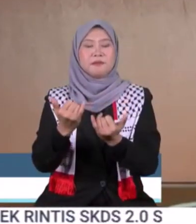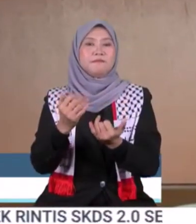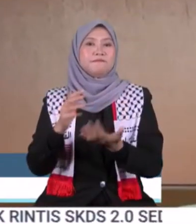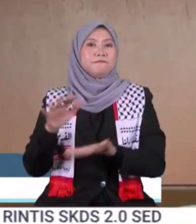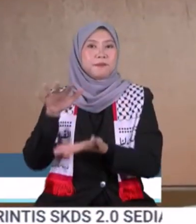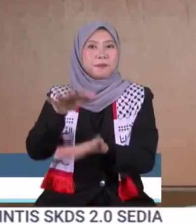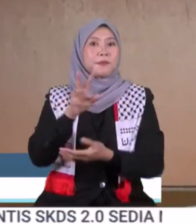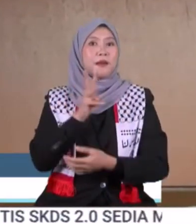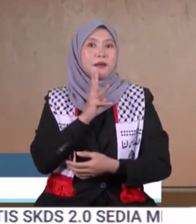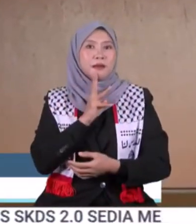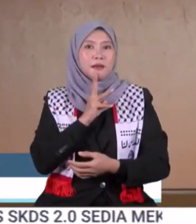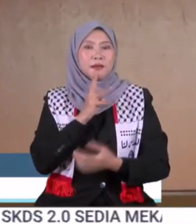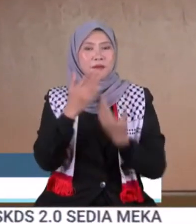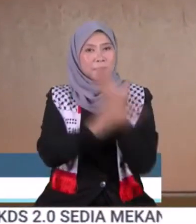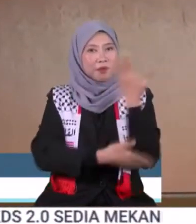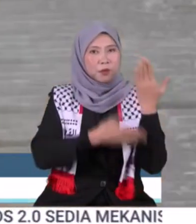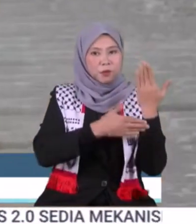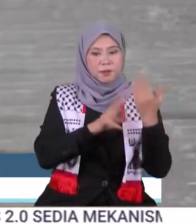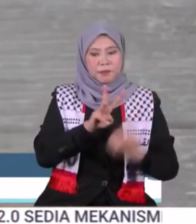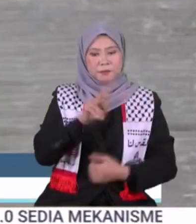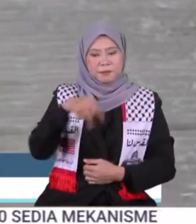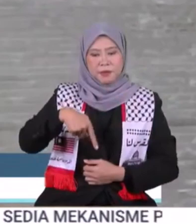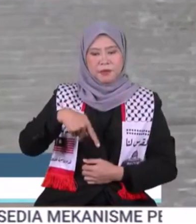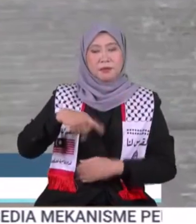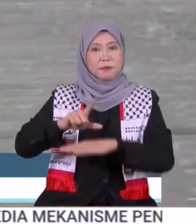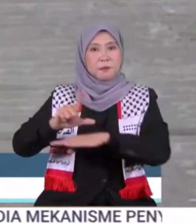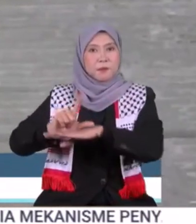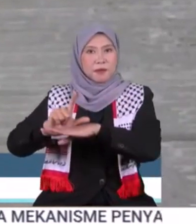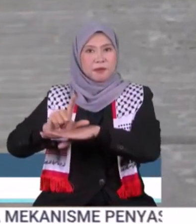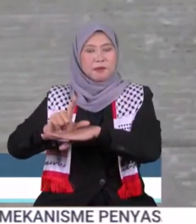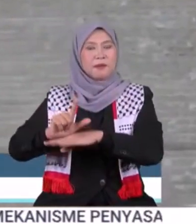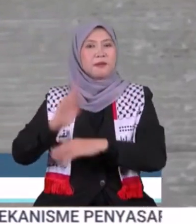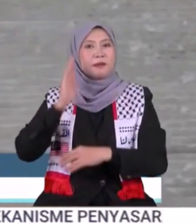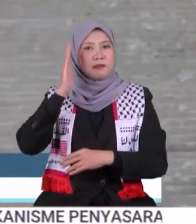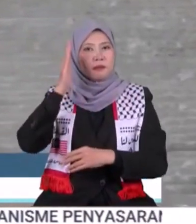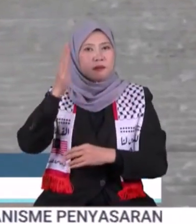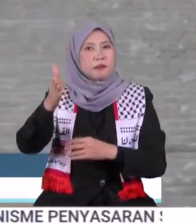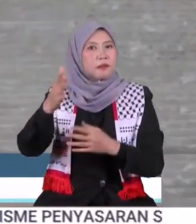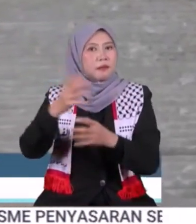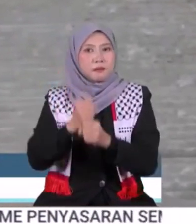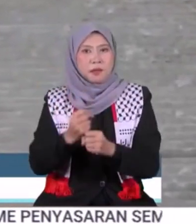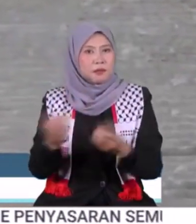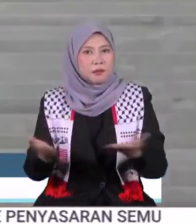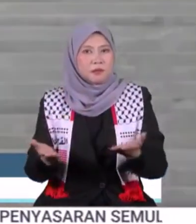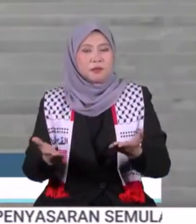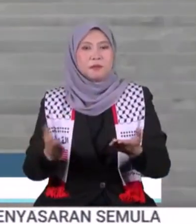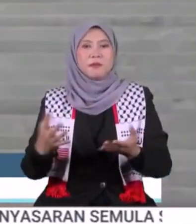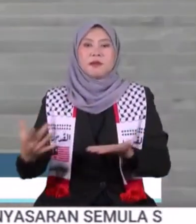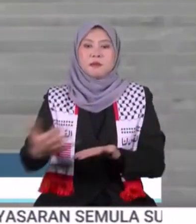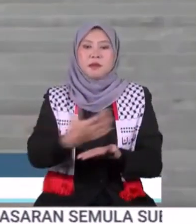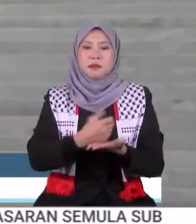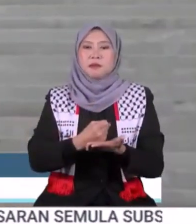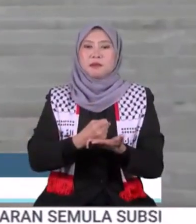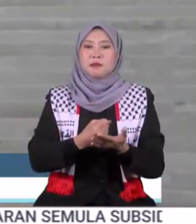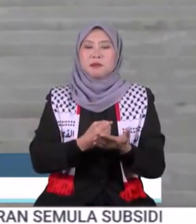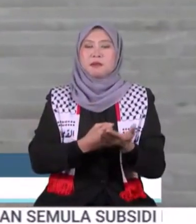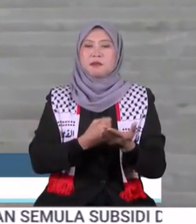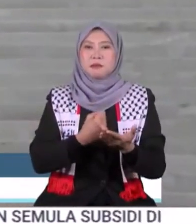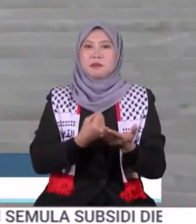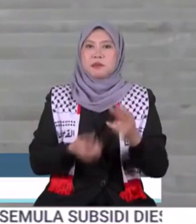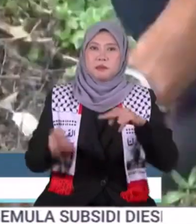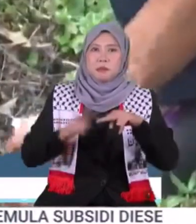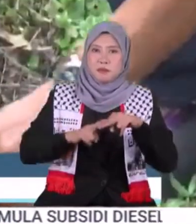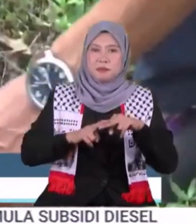bekalan air di Semenanjung dan Wilayah Persekutuan Labuan dijangka memperoleh unjuran pendapatan tambahan